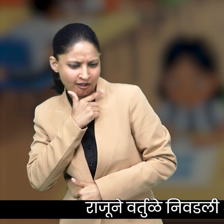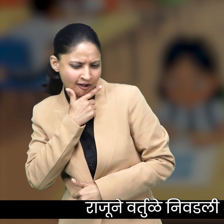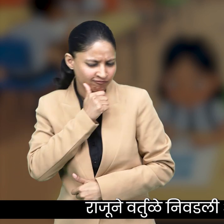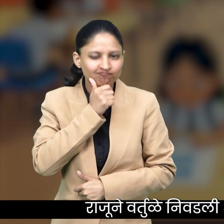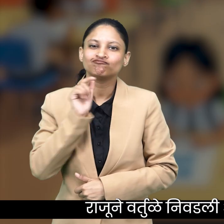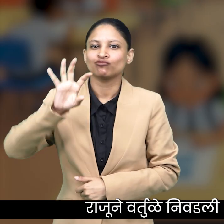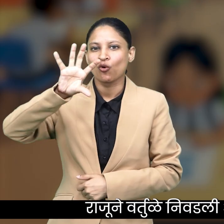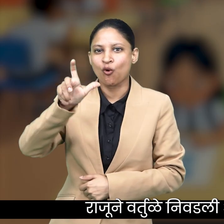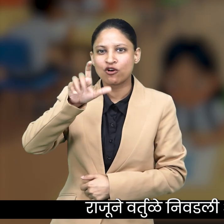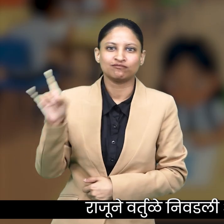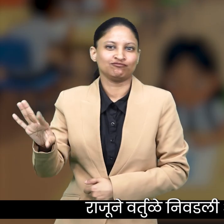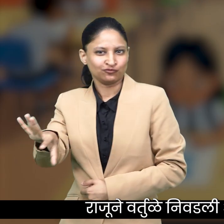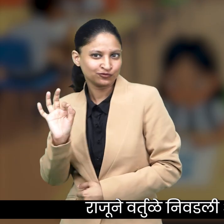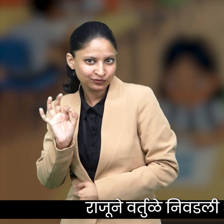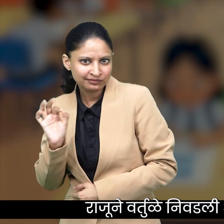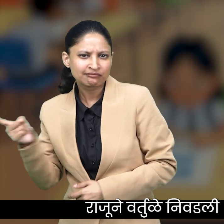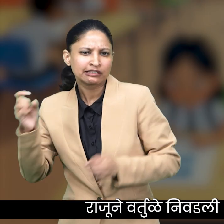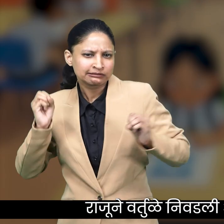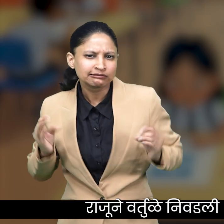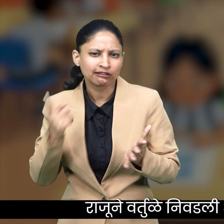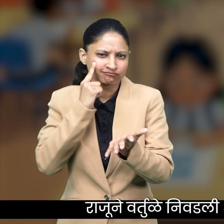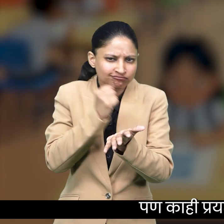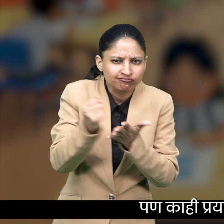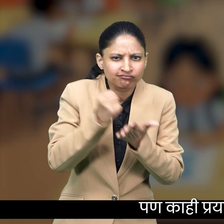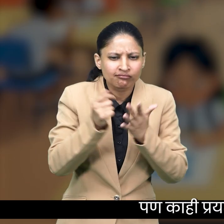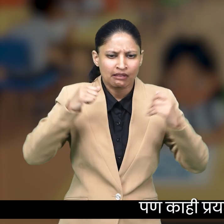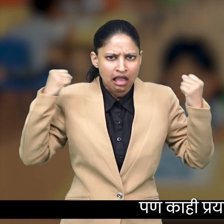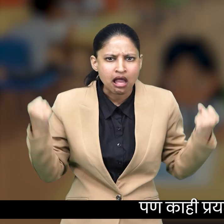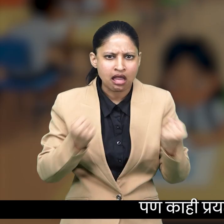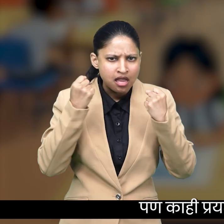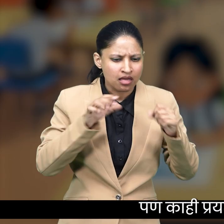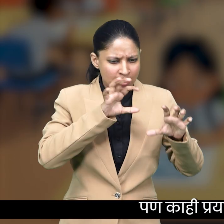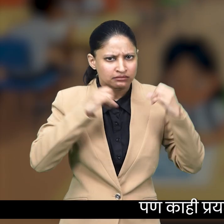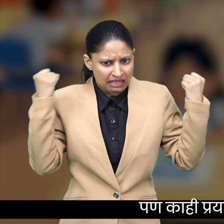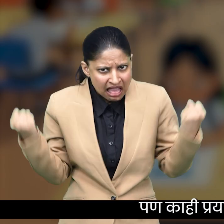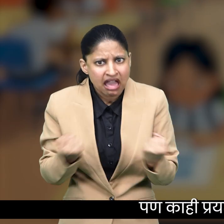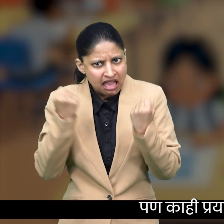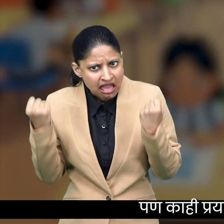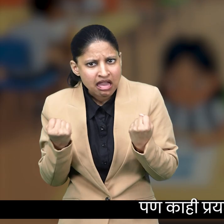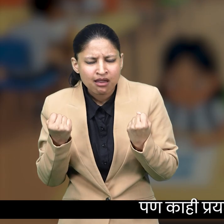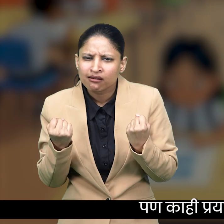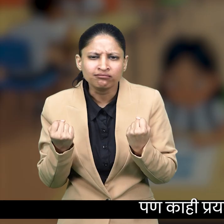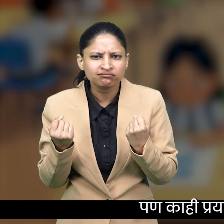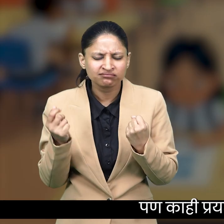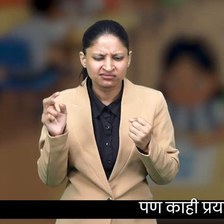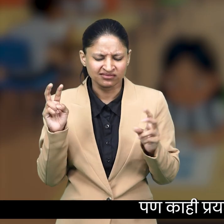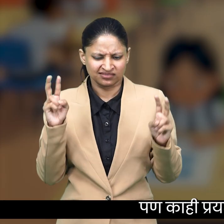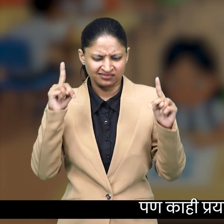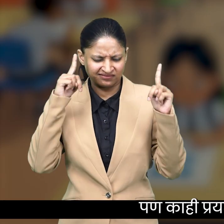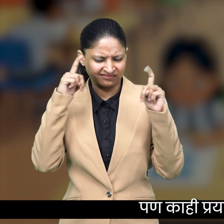राजूने वर्तुळे निवडली आणि त्यांना व्यवस्थित करायला सुरुवात केली. पण काही प्रयत्नानंतर तो भुसभुशीत होऊन म्हणाला,